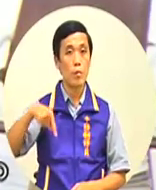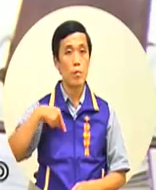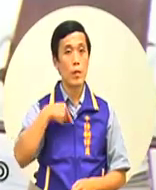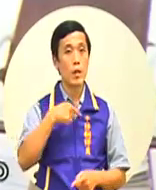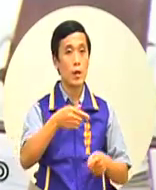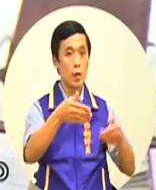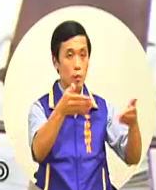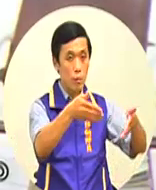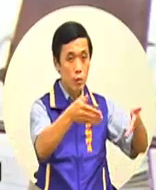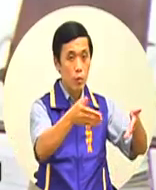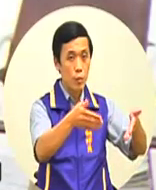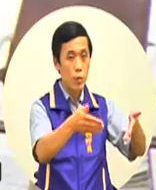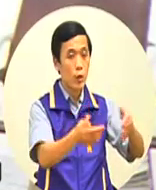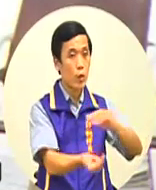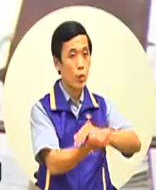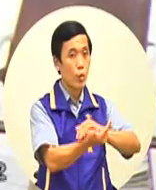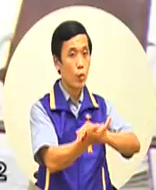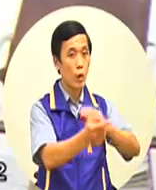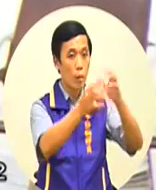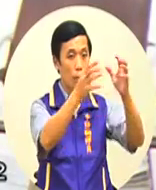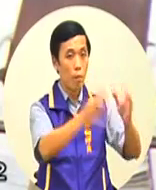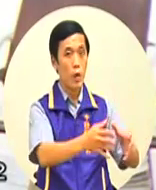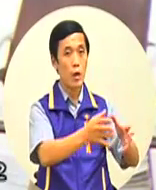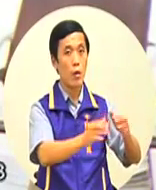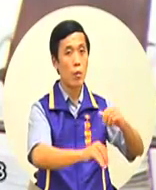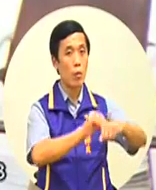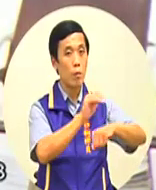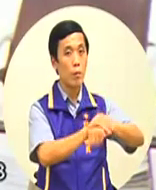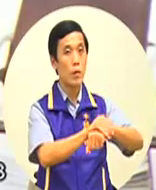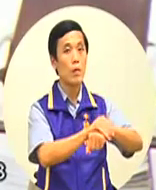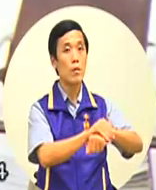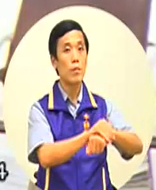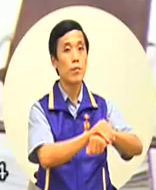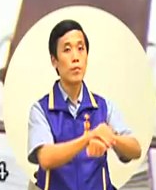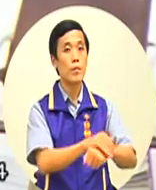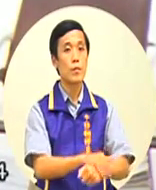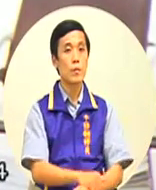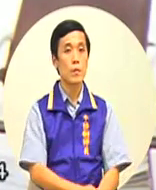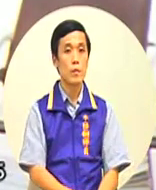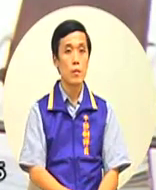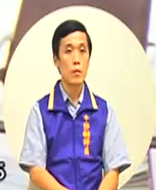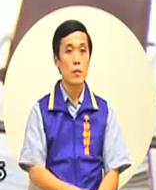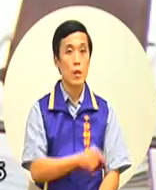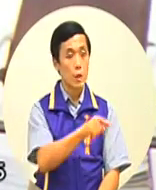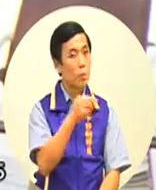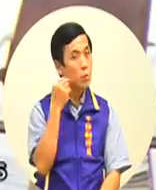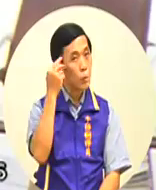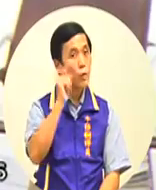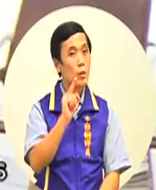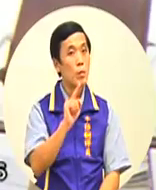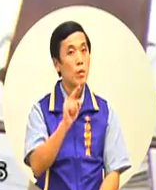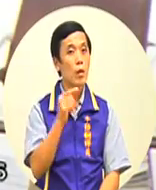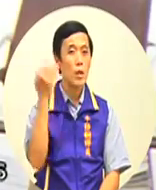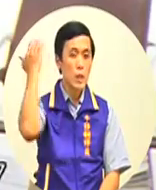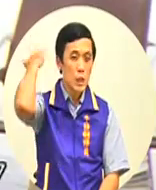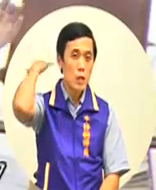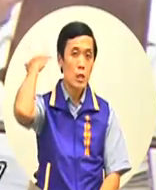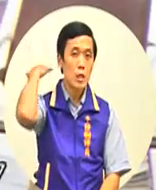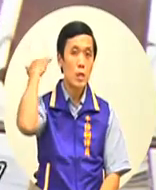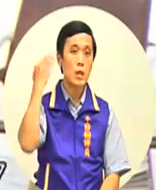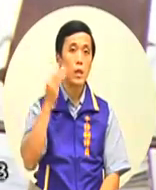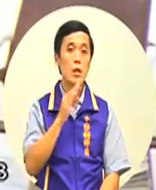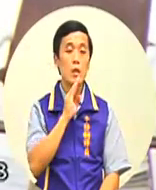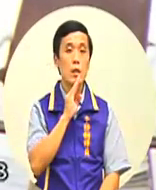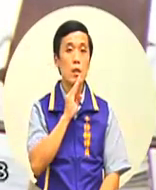来做一个修缮一个整建啊，他是觉得说是不是过去是用一